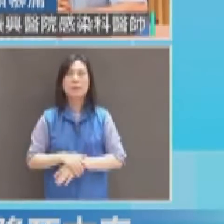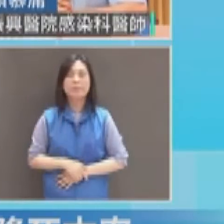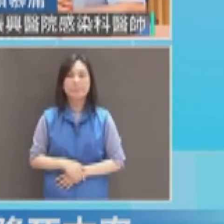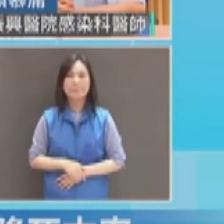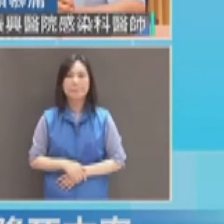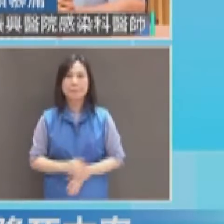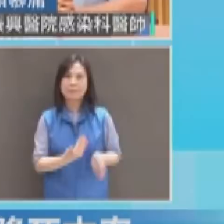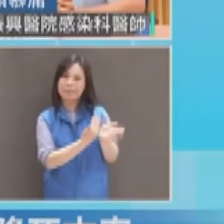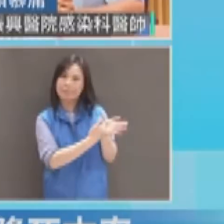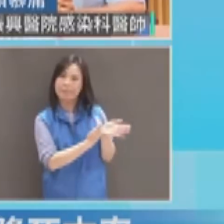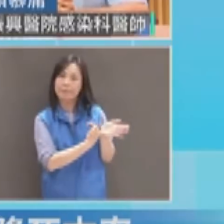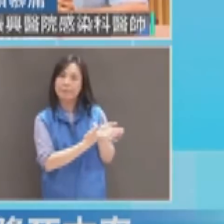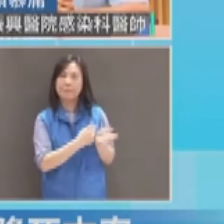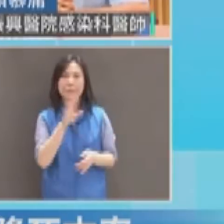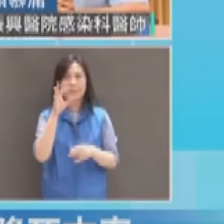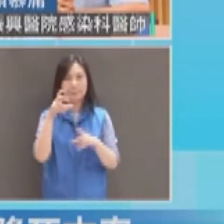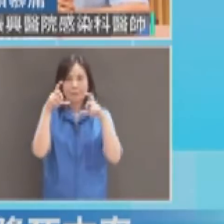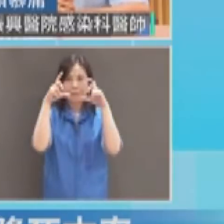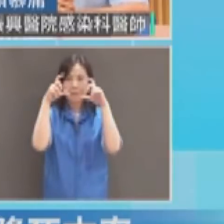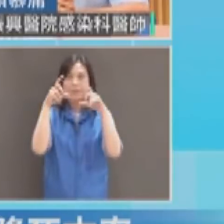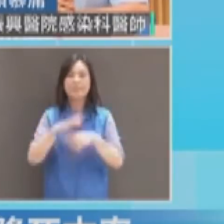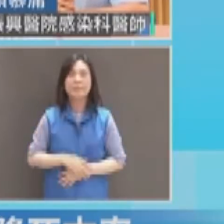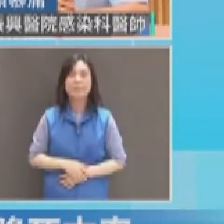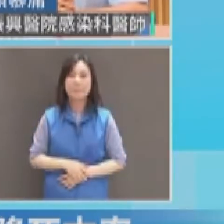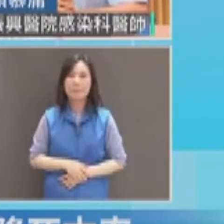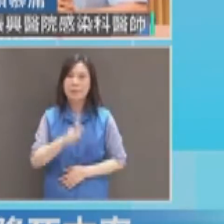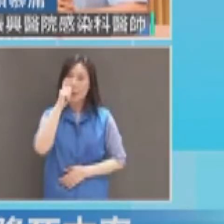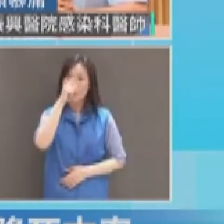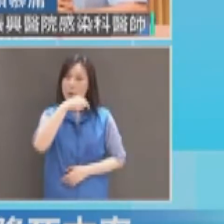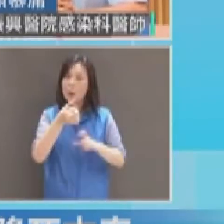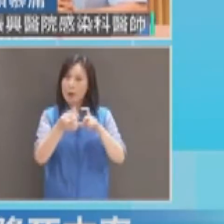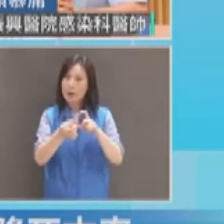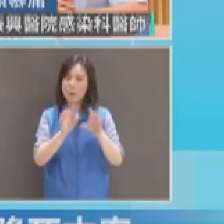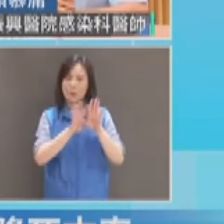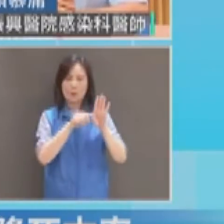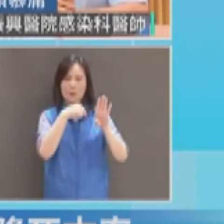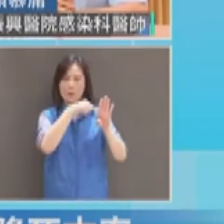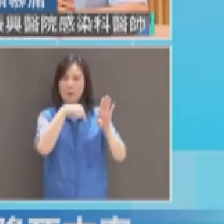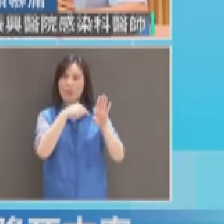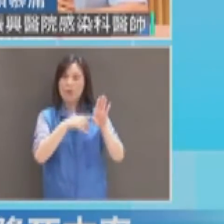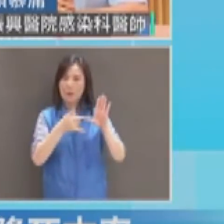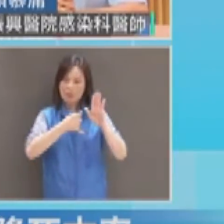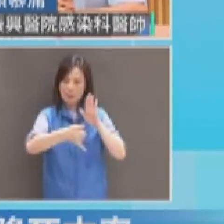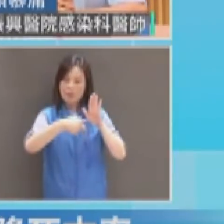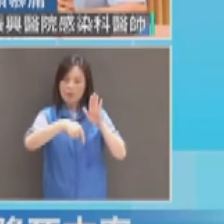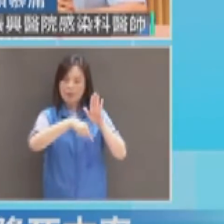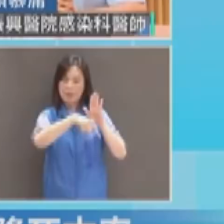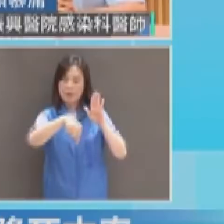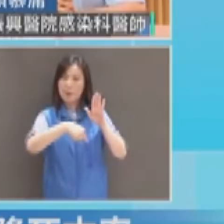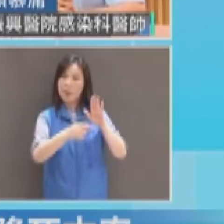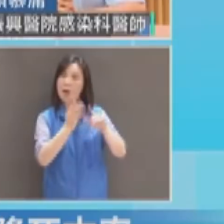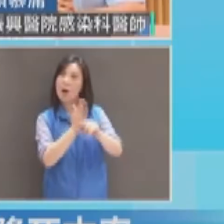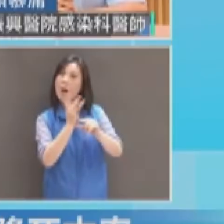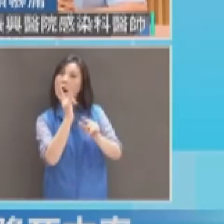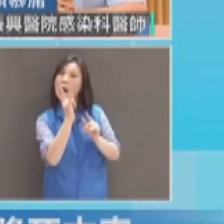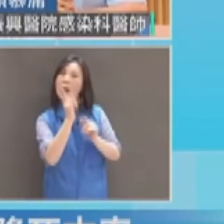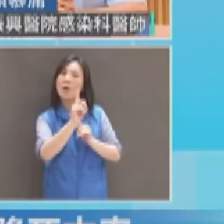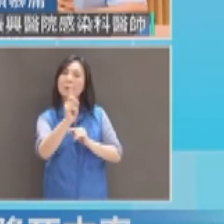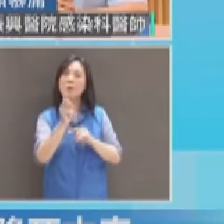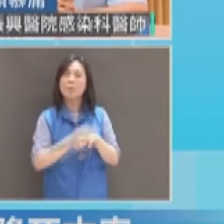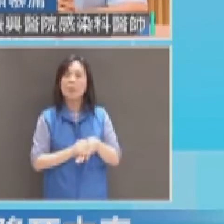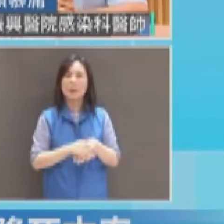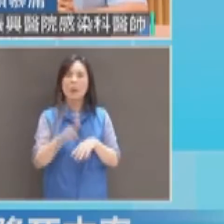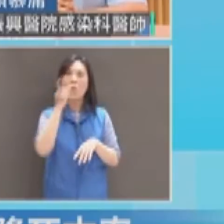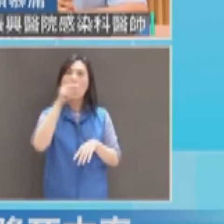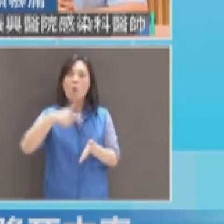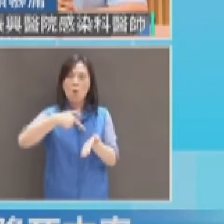左边这张，哦，污染区保留在门口，进到家里以后这个缓冲区要干嘛。第一个酒精，哦，各